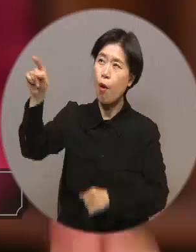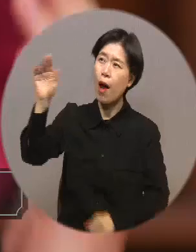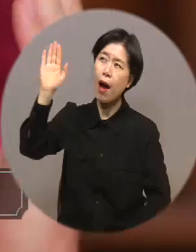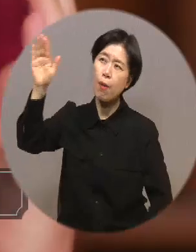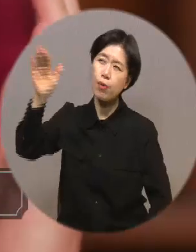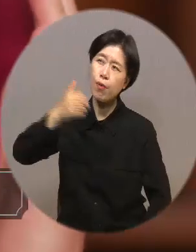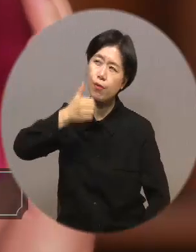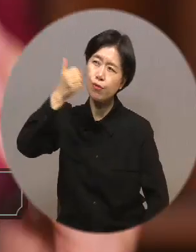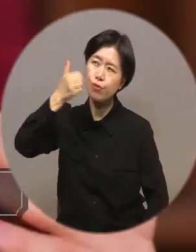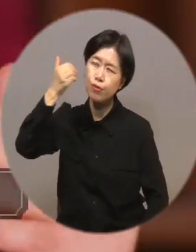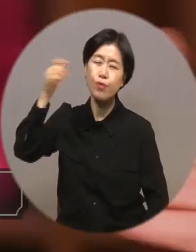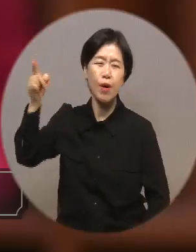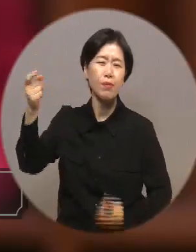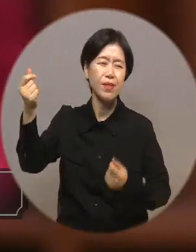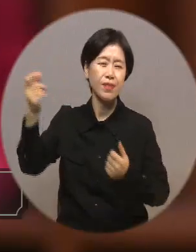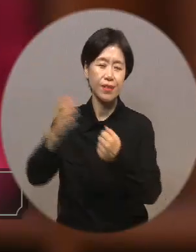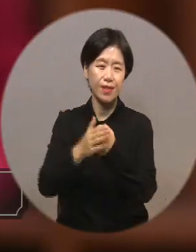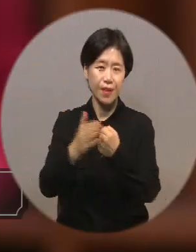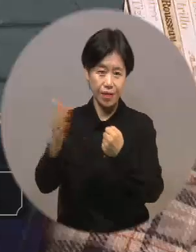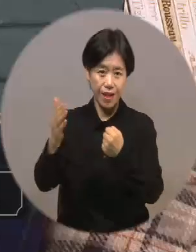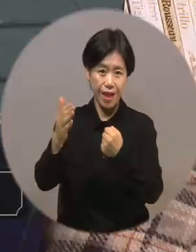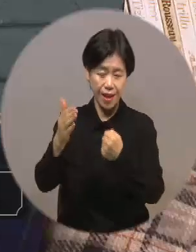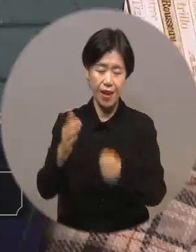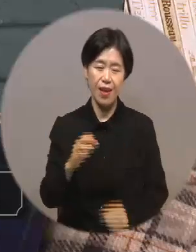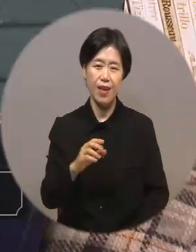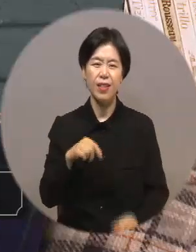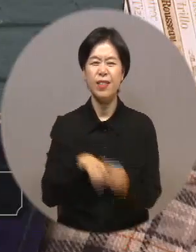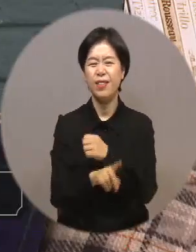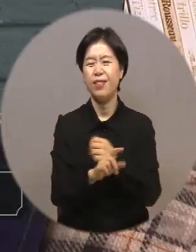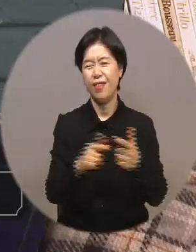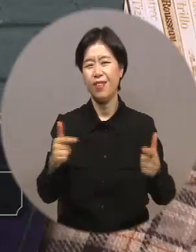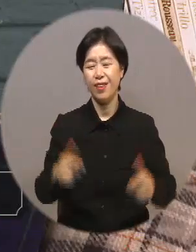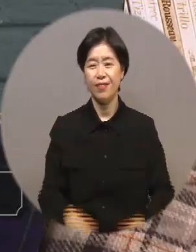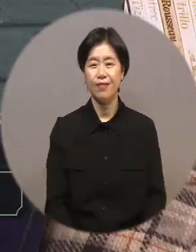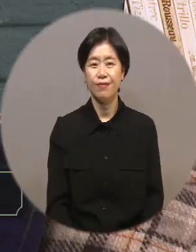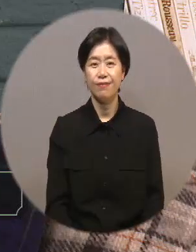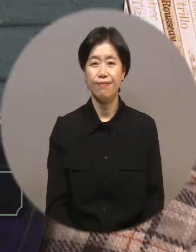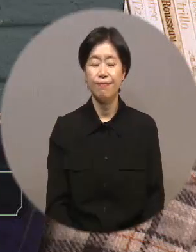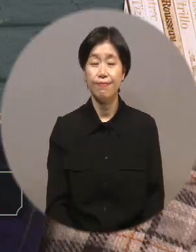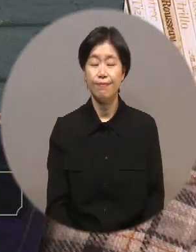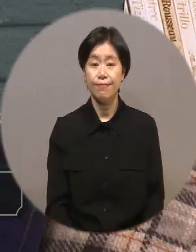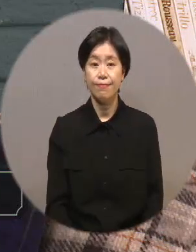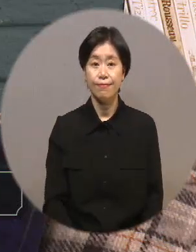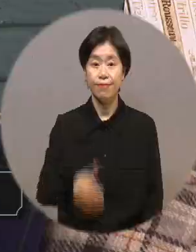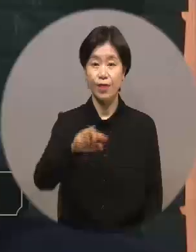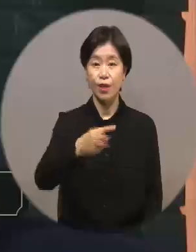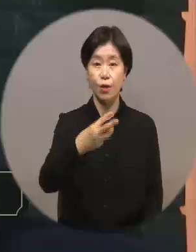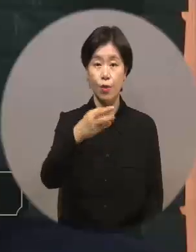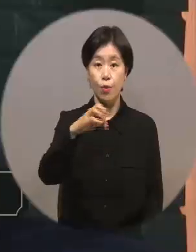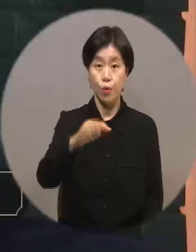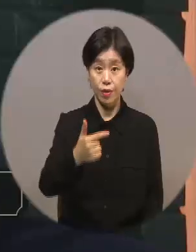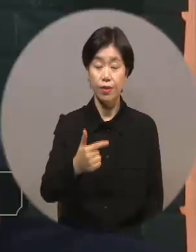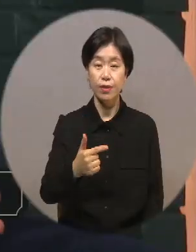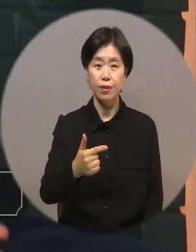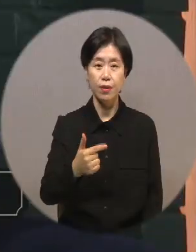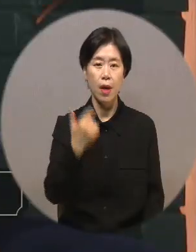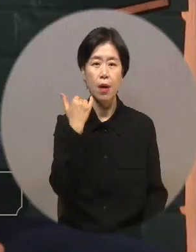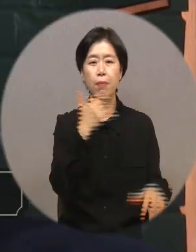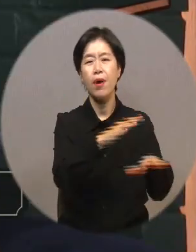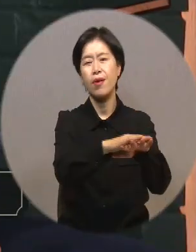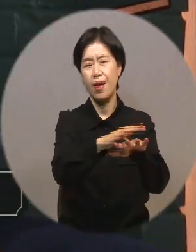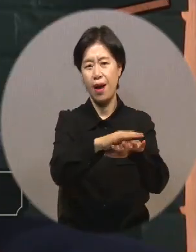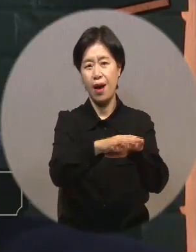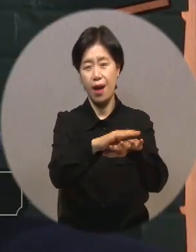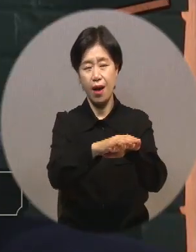했고요. 저희 카페 창이 대부분 다 북쪽을 향해 있어요. 철원 평야를 바라보게끔 이 아이들의 고향이